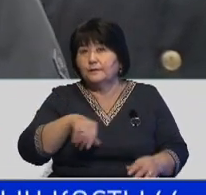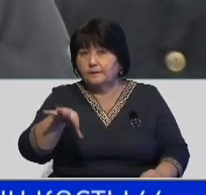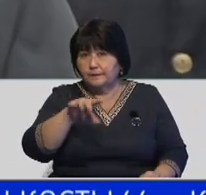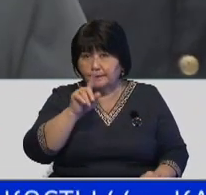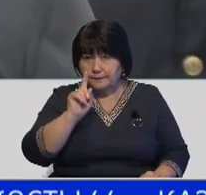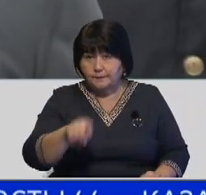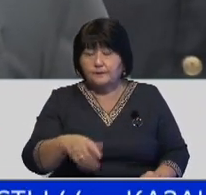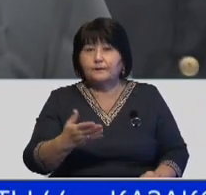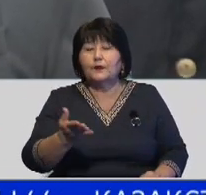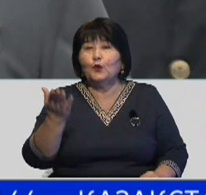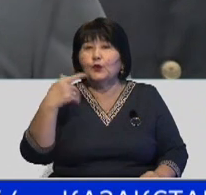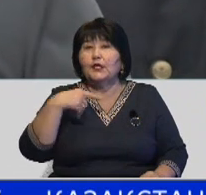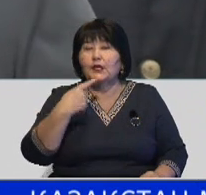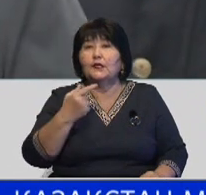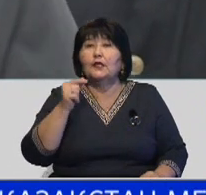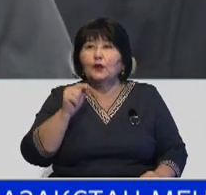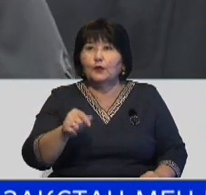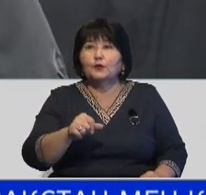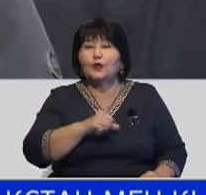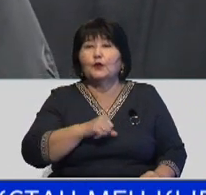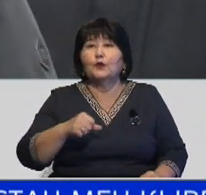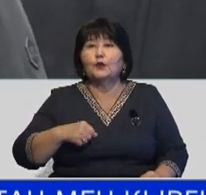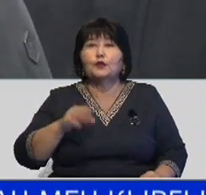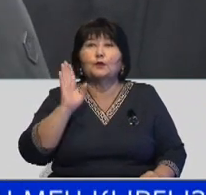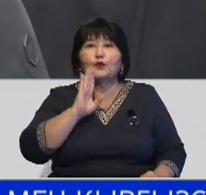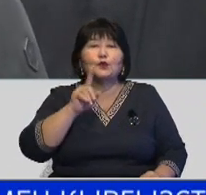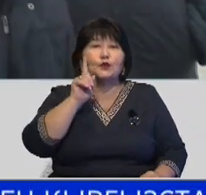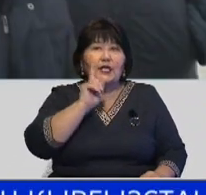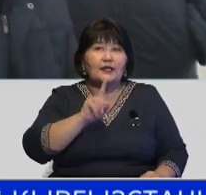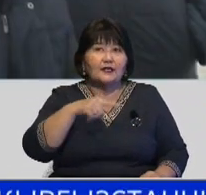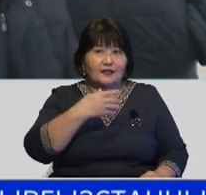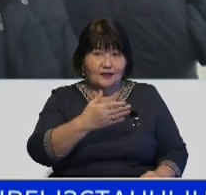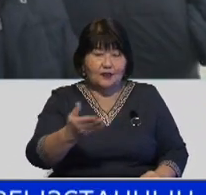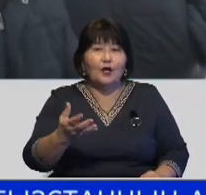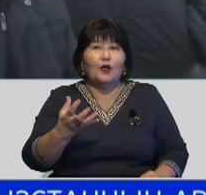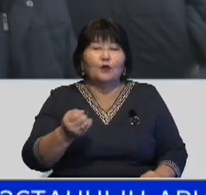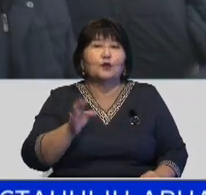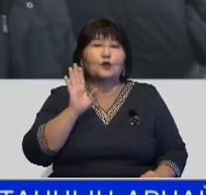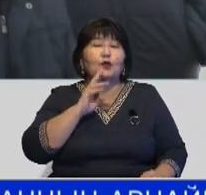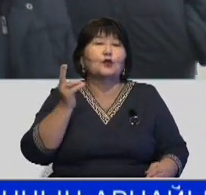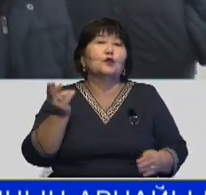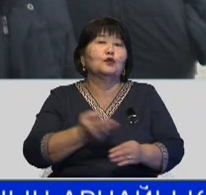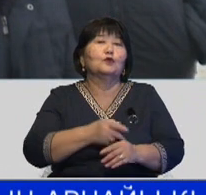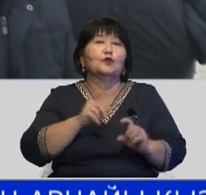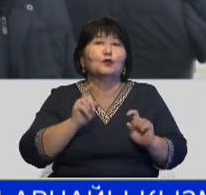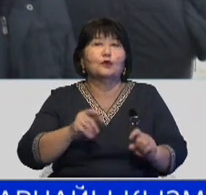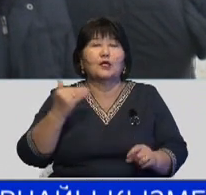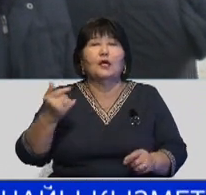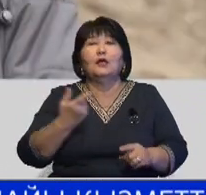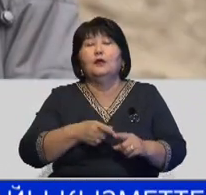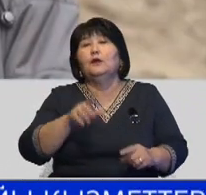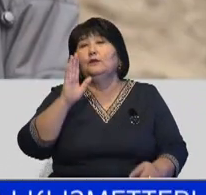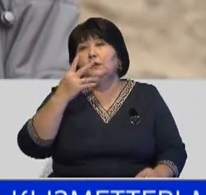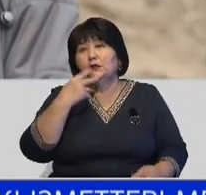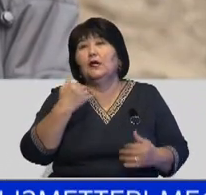енді өткенде айтқанымда осы жердің өзіміздің суымыз тәтті дедіңіздер ғой. Сондықтан сусыз отырған жерлерден енді бұл жерде